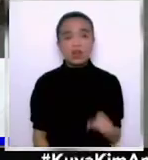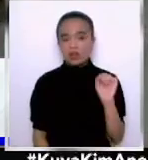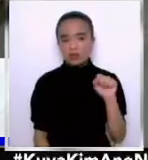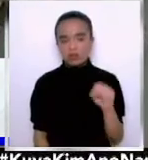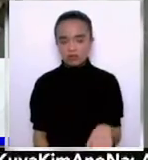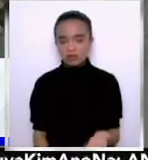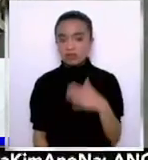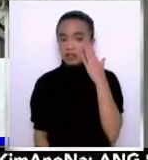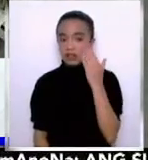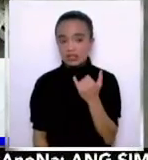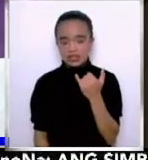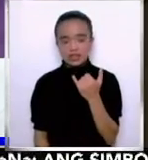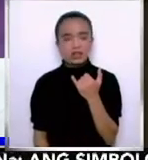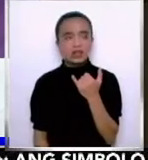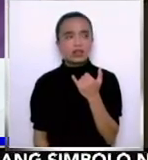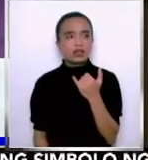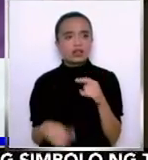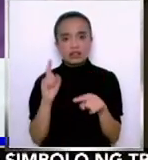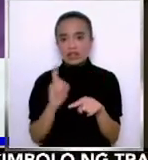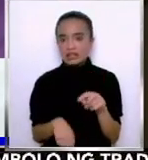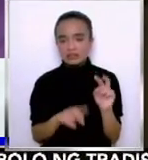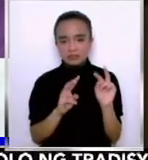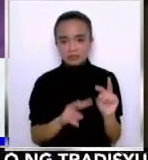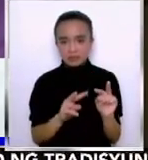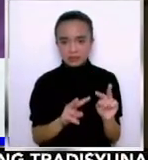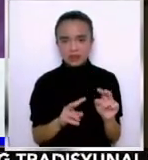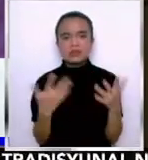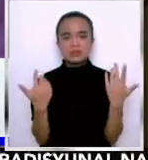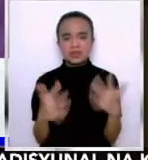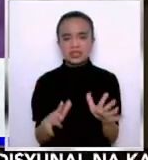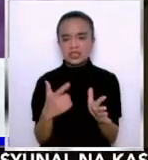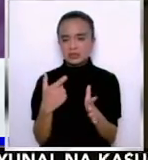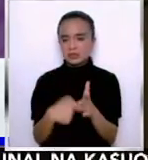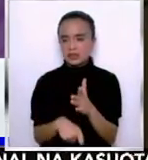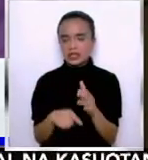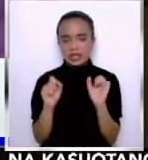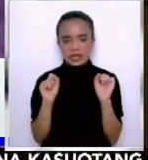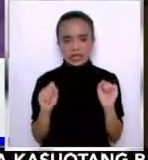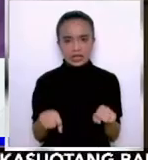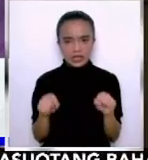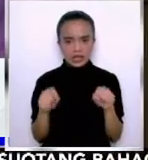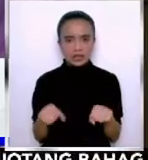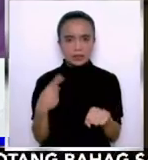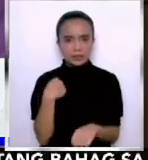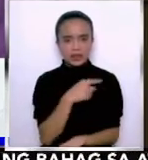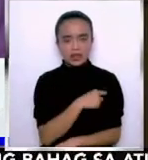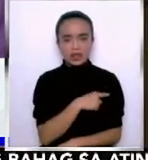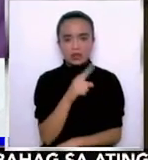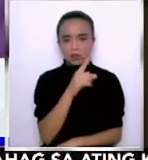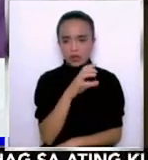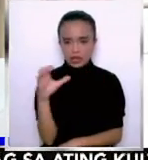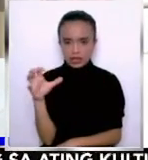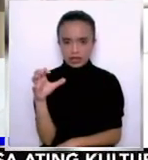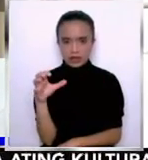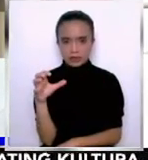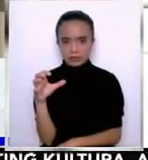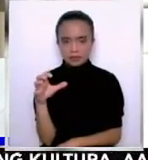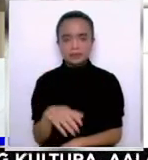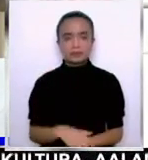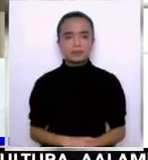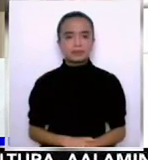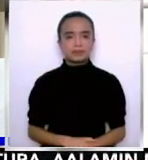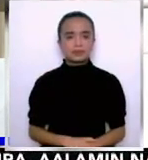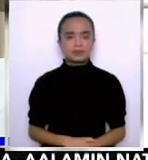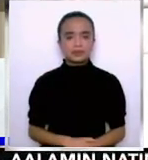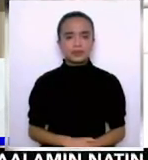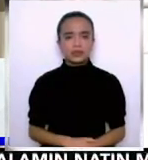hindi naman natin makontrol yan. Pre-assume na namin na kakayanin pa namin up to 100 dun sa rate na binigay namin. Ang mga